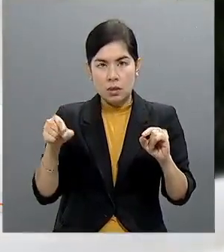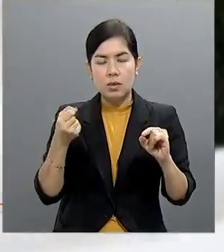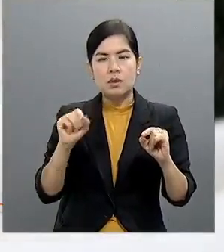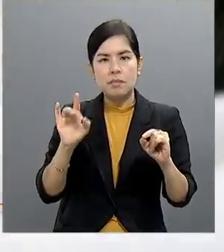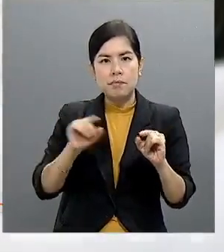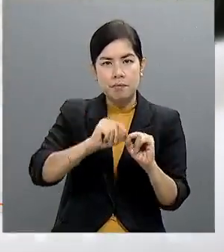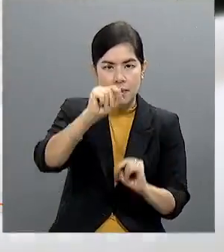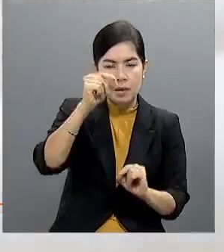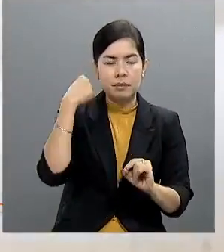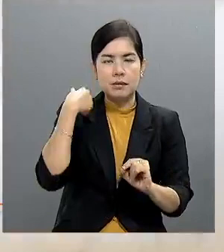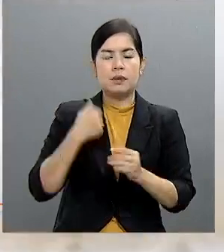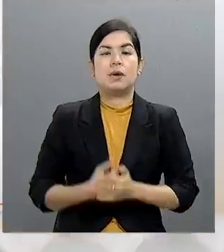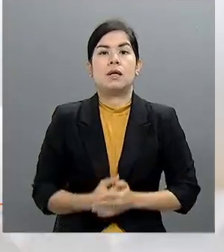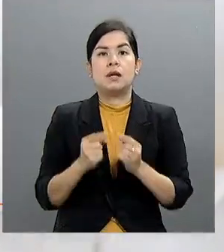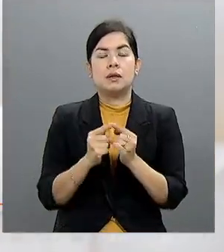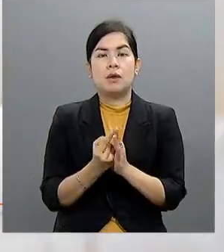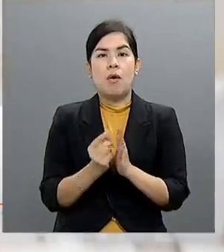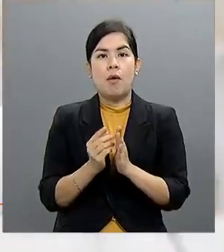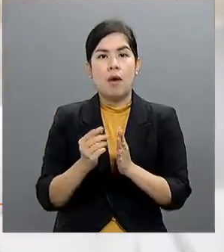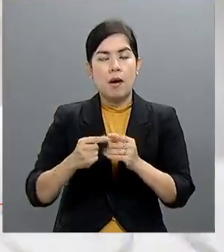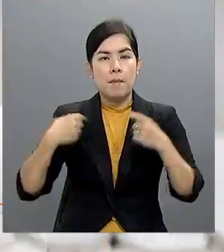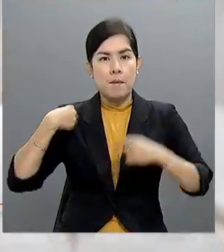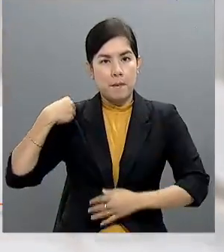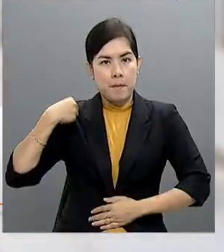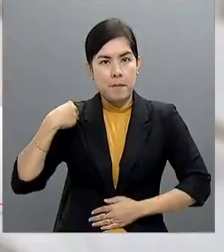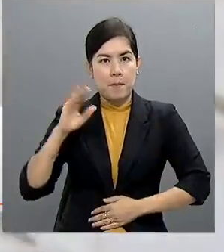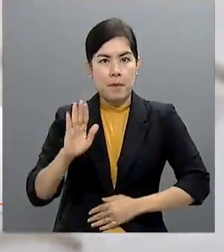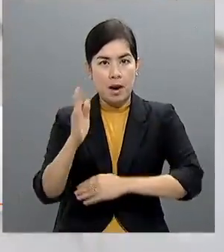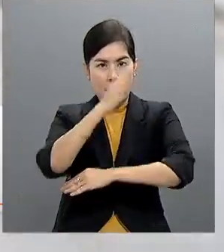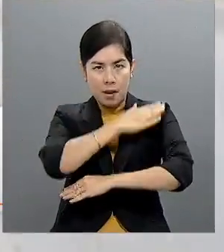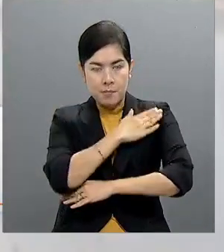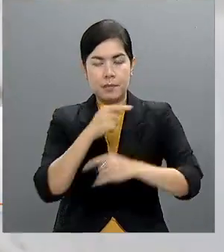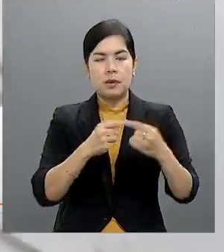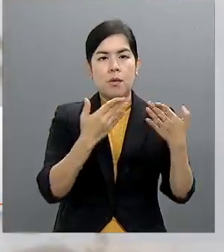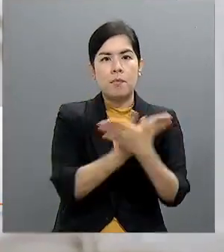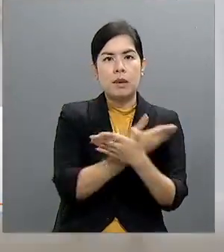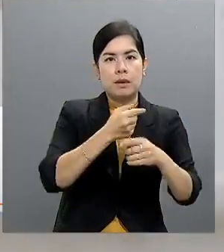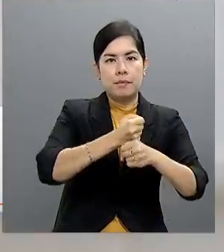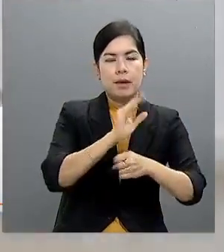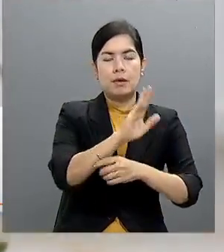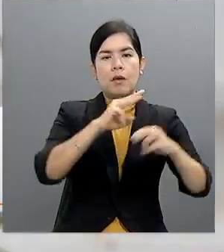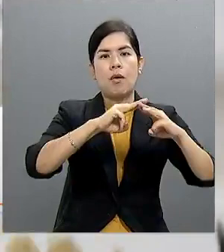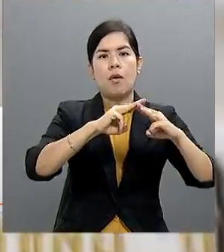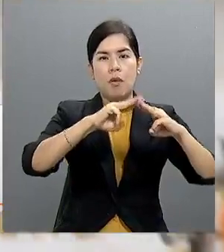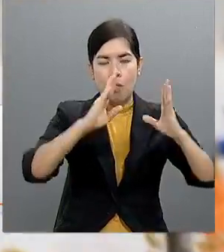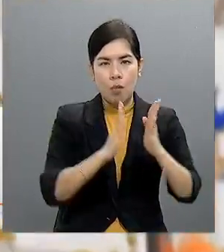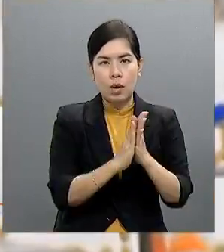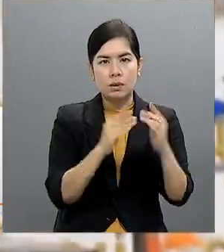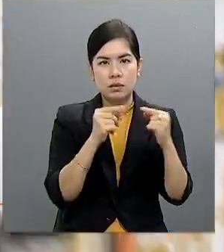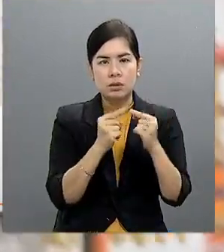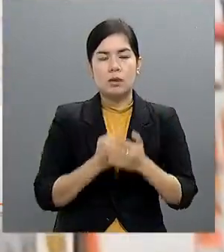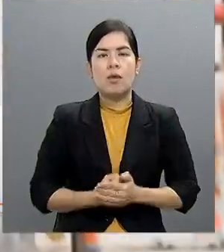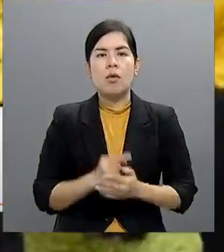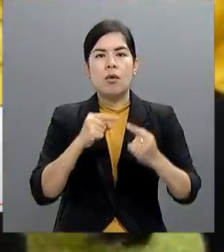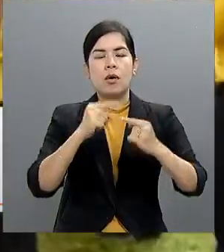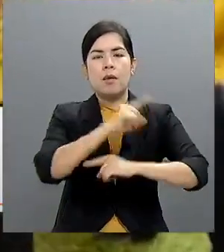ผ้าครององค์พระผืนนี้ไปเปลี่ยนที่องค์พระพุทธปฏิมาวัดทองผาภูมิเนื่องในเทศกาลวันเข้าพรรษานะ